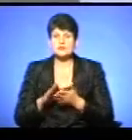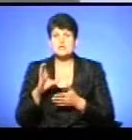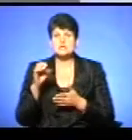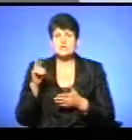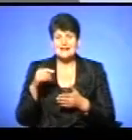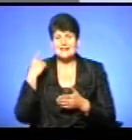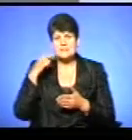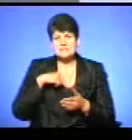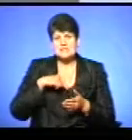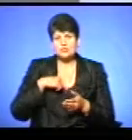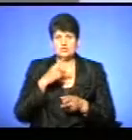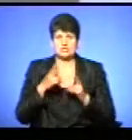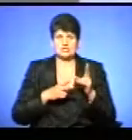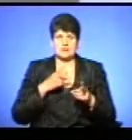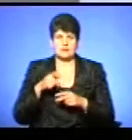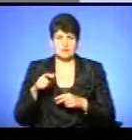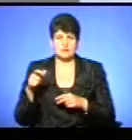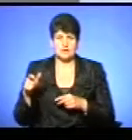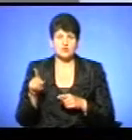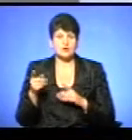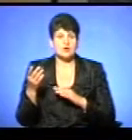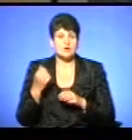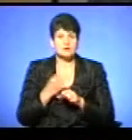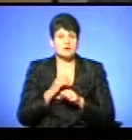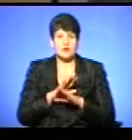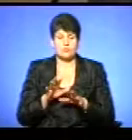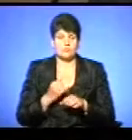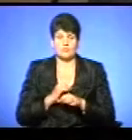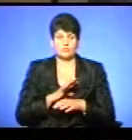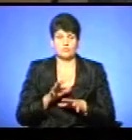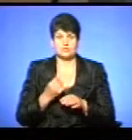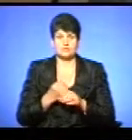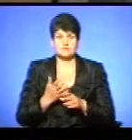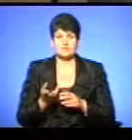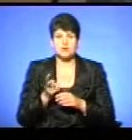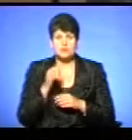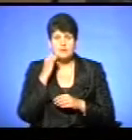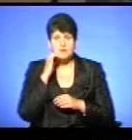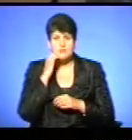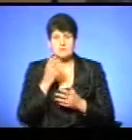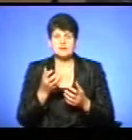і психологічні скарги пацієнтів, чого не робили раніше. У вас було на прийомі, що приходить бабця,